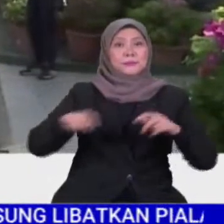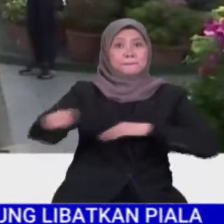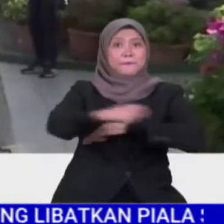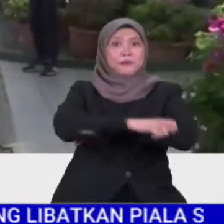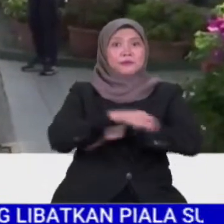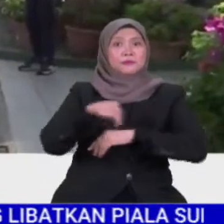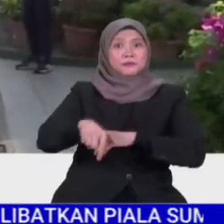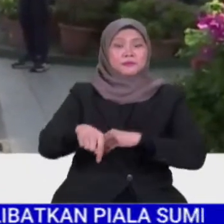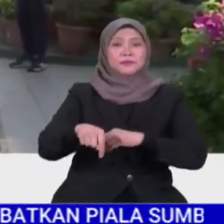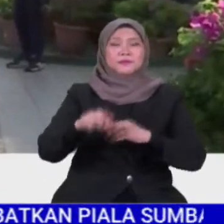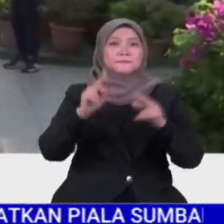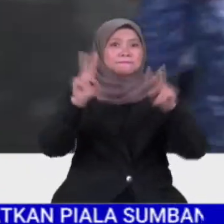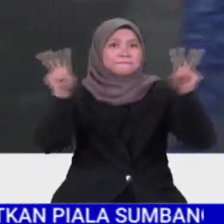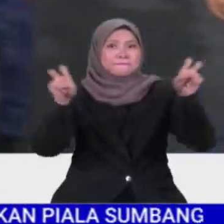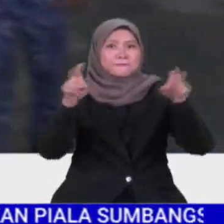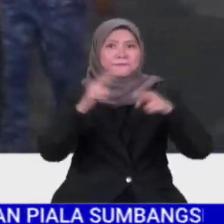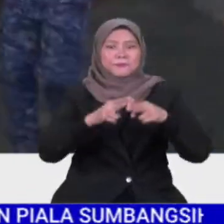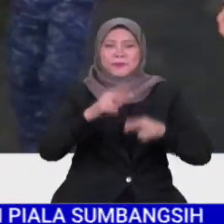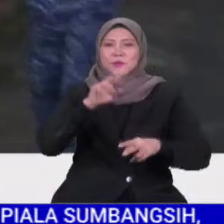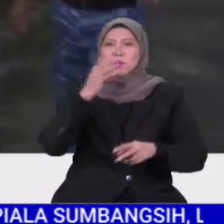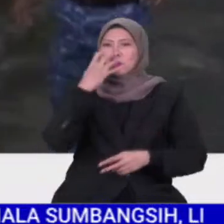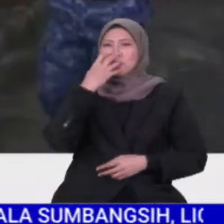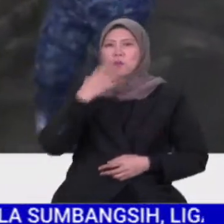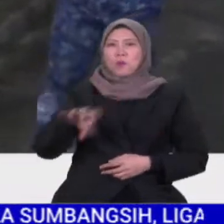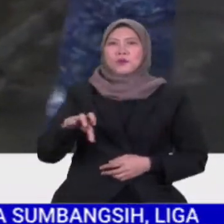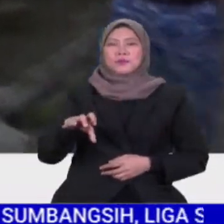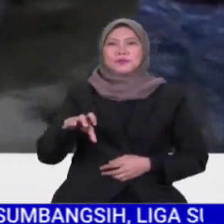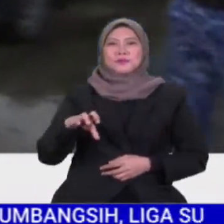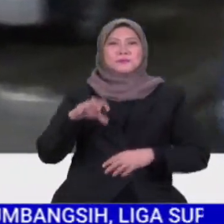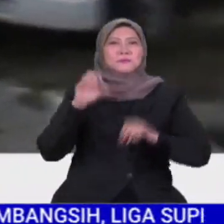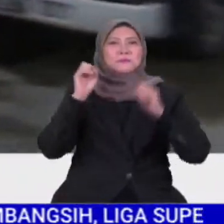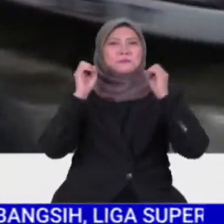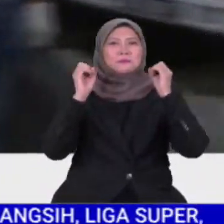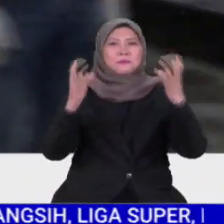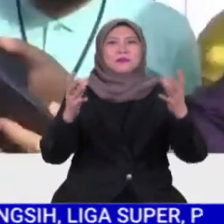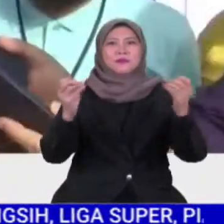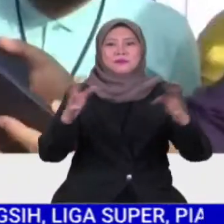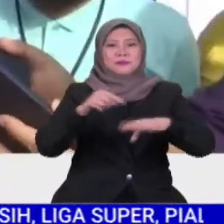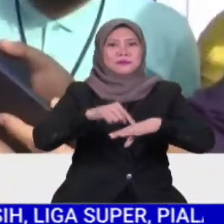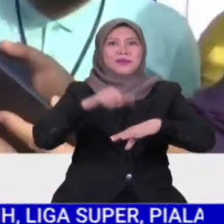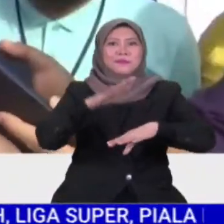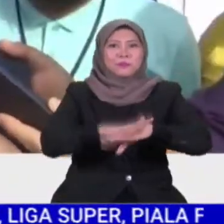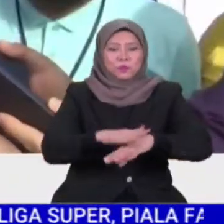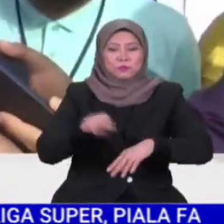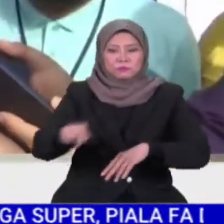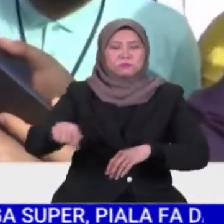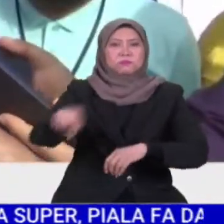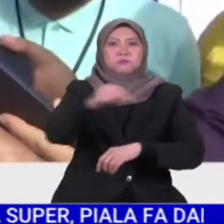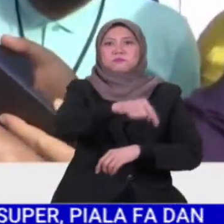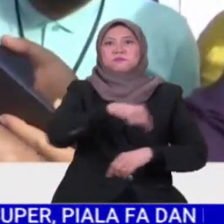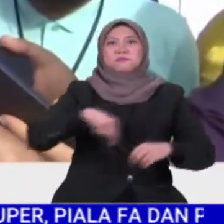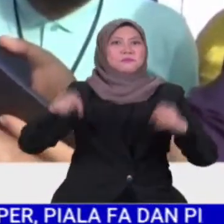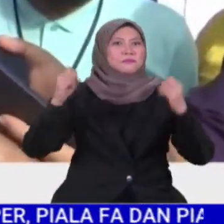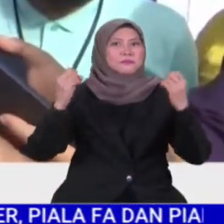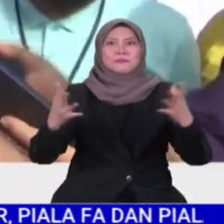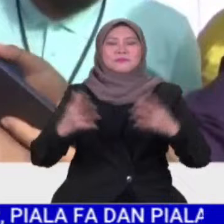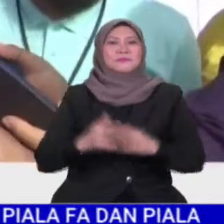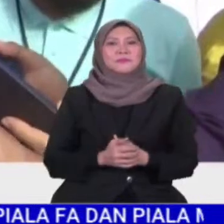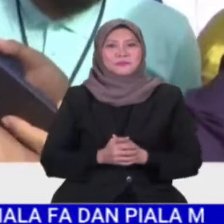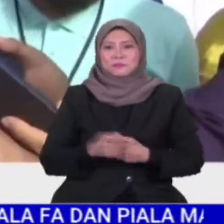pasti sebagai hotspot atau tempat wabak denggi yang tidak terkawal. Di